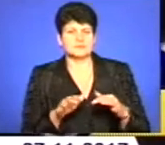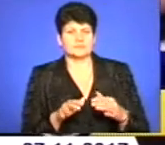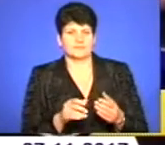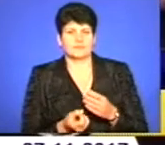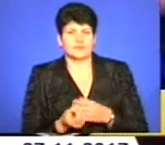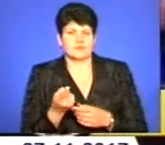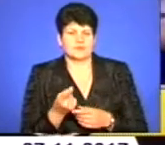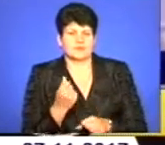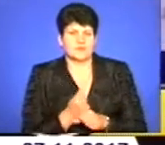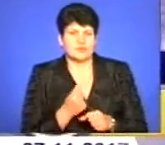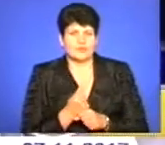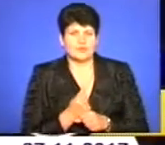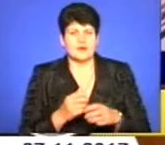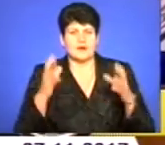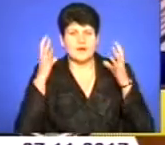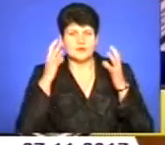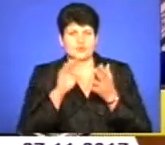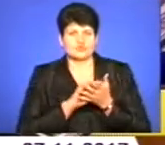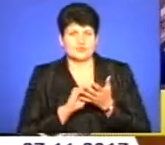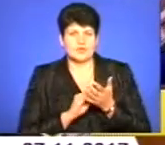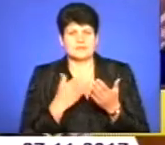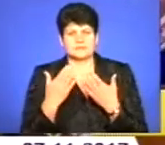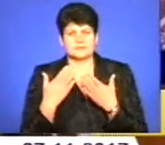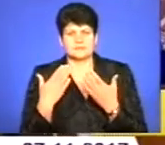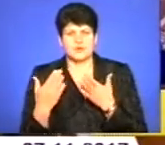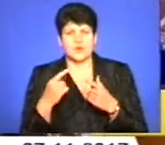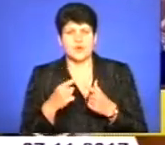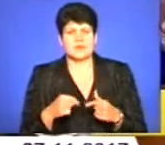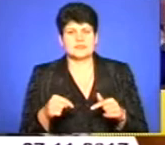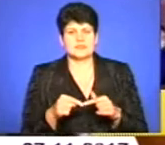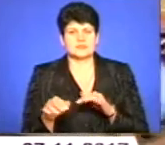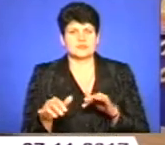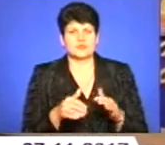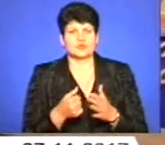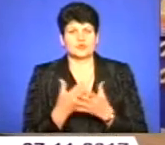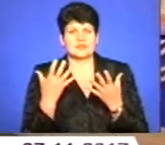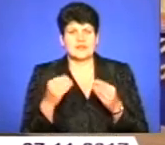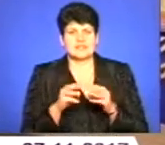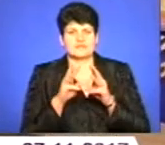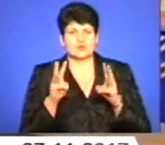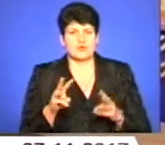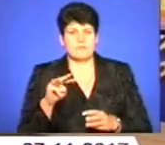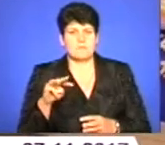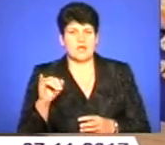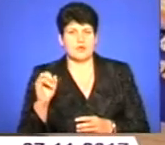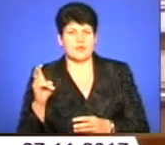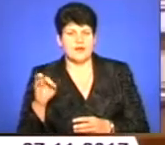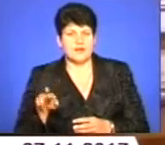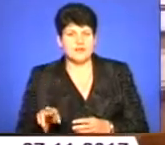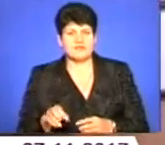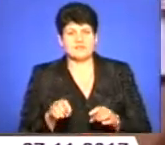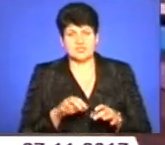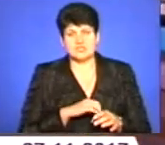процесі роботи. Радіожурналісти в прямому ефірі спілкувалися з організаторами заходів до Дня Святого Миколая. Радійники вирішили і